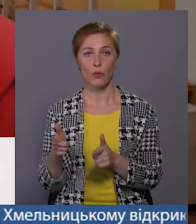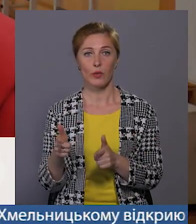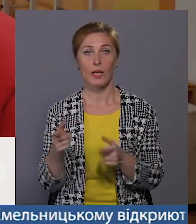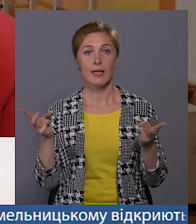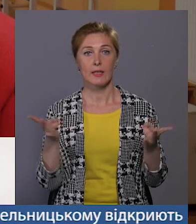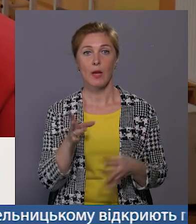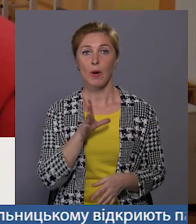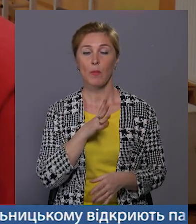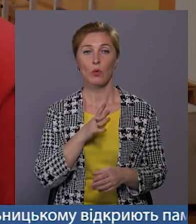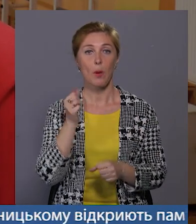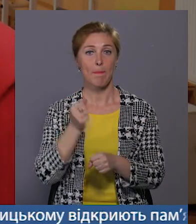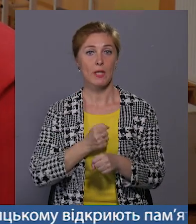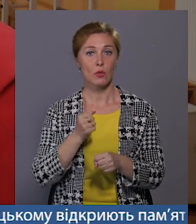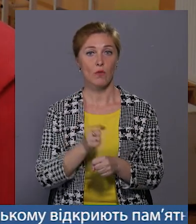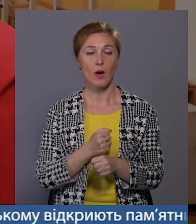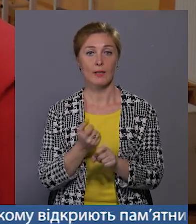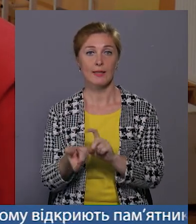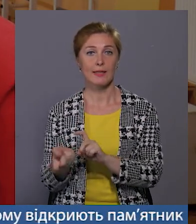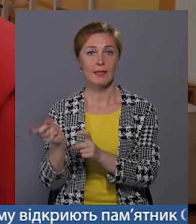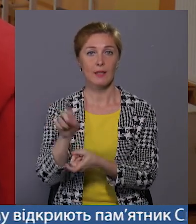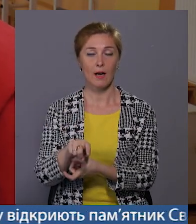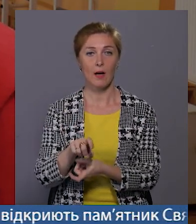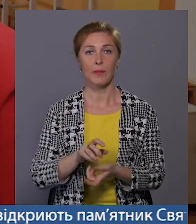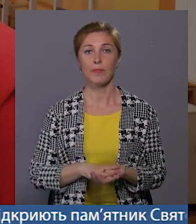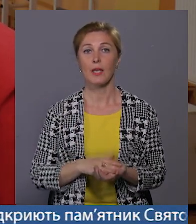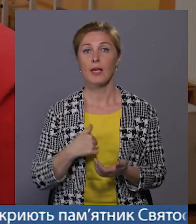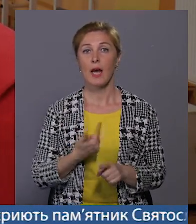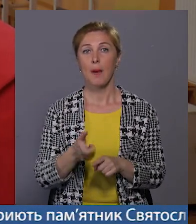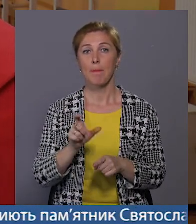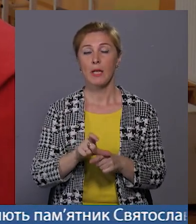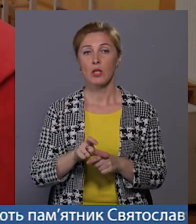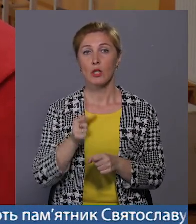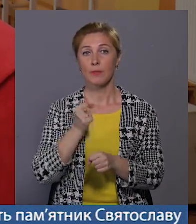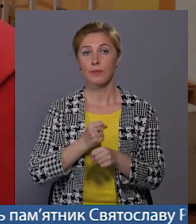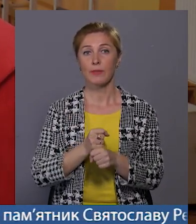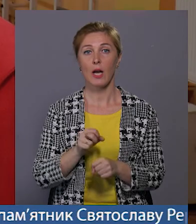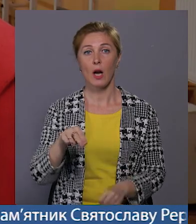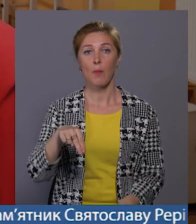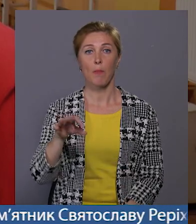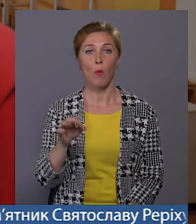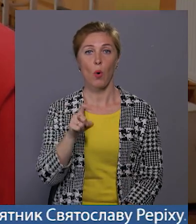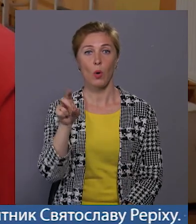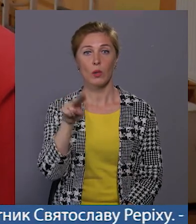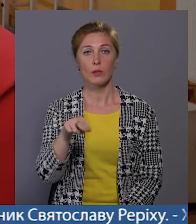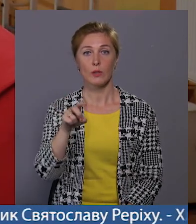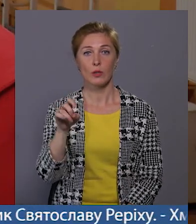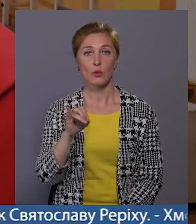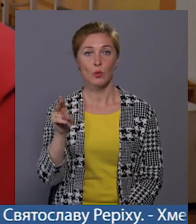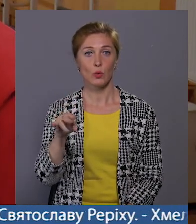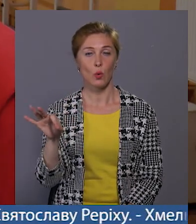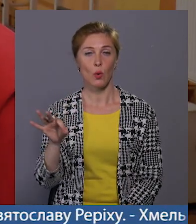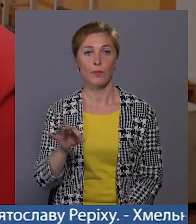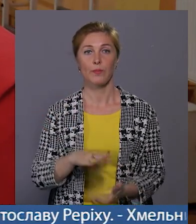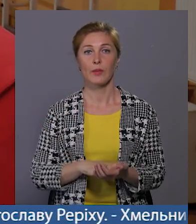Треба було працювати над китками за ноги. Я більше працював так, як по дзюдо. Але все ж таки боліві на ноги